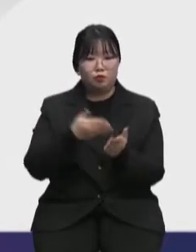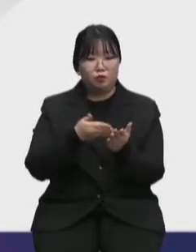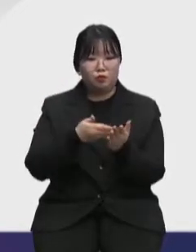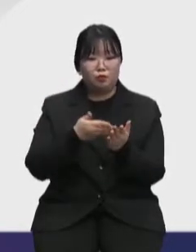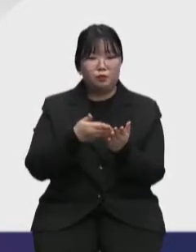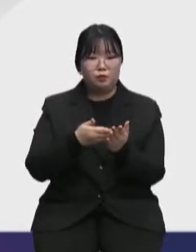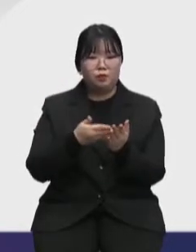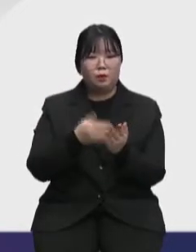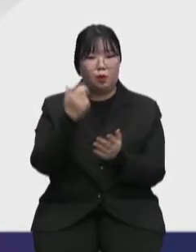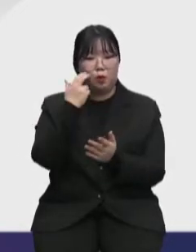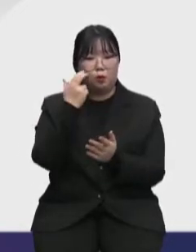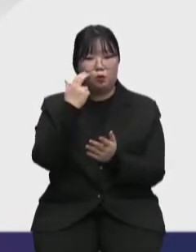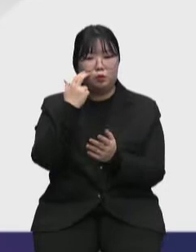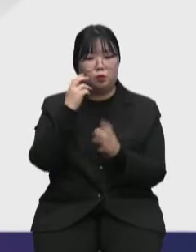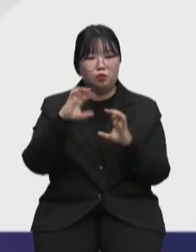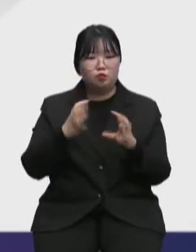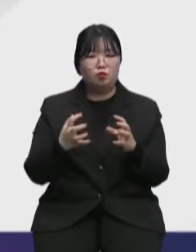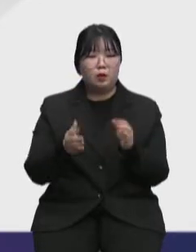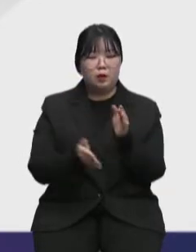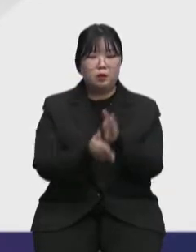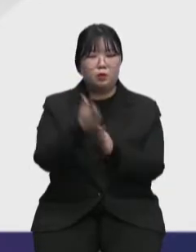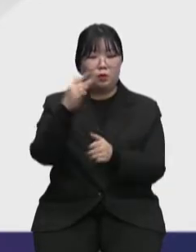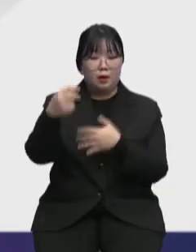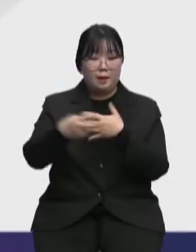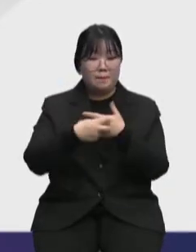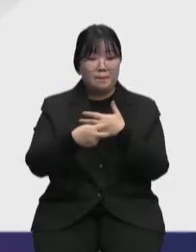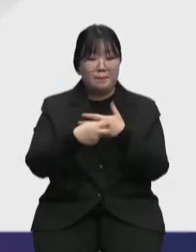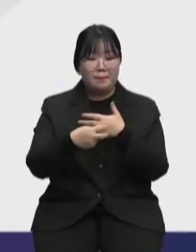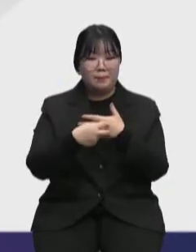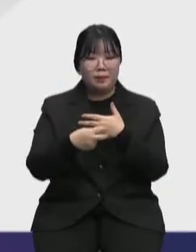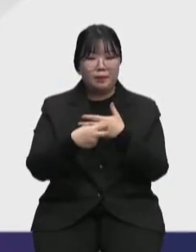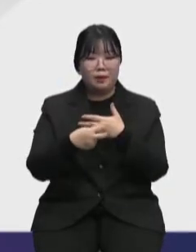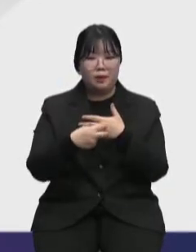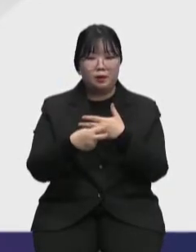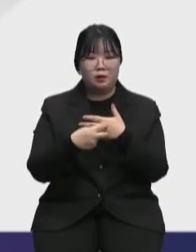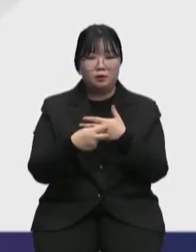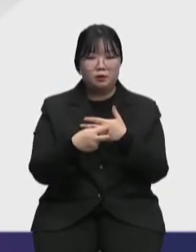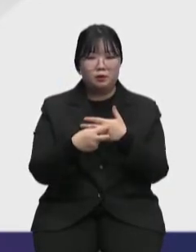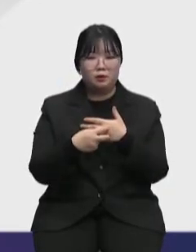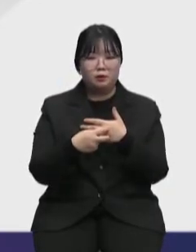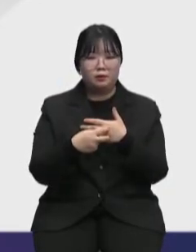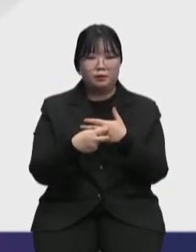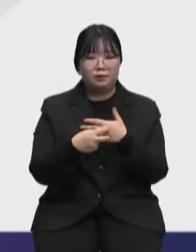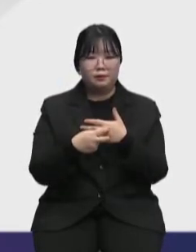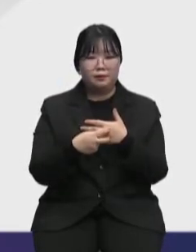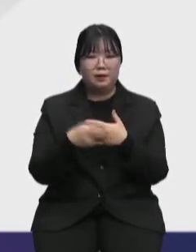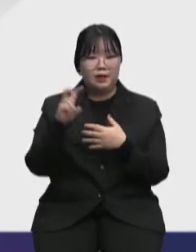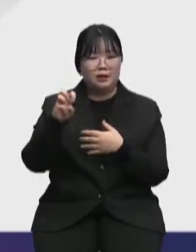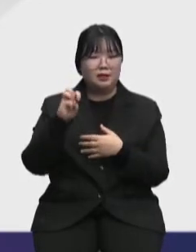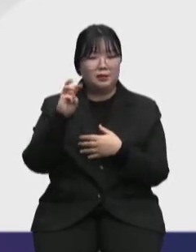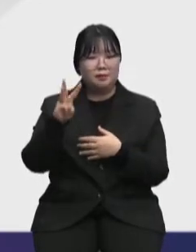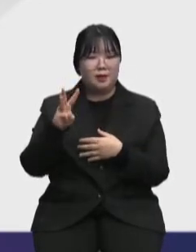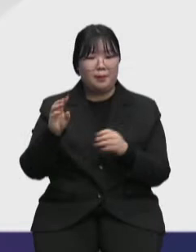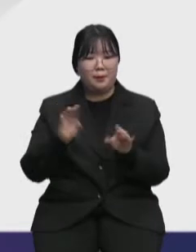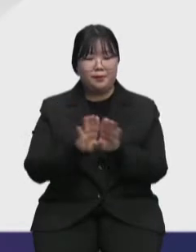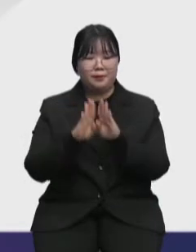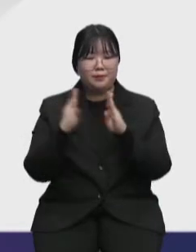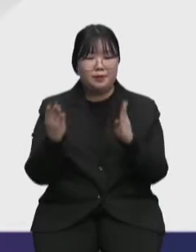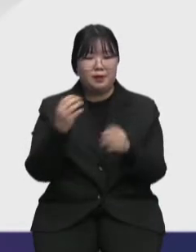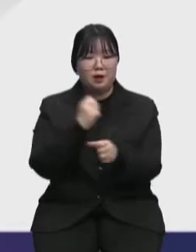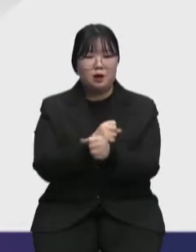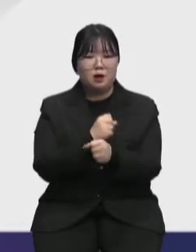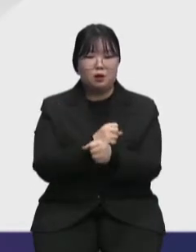중부일보는 송도 국제도시에 건립되는 종합병원인 송도세브란스병원이 23일 기공식을 열고 사업